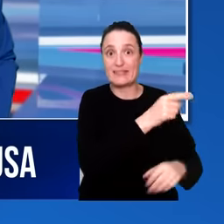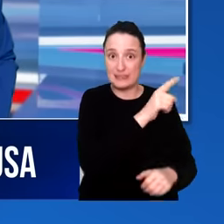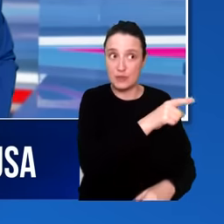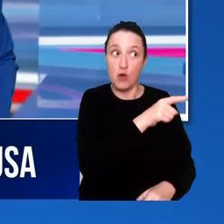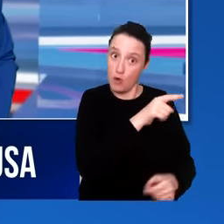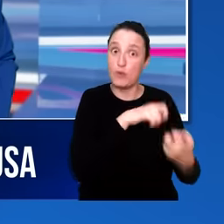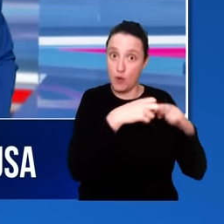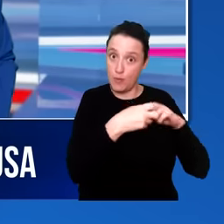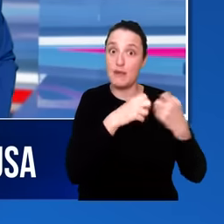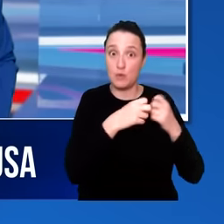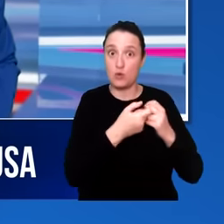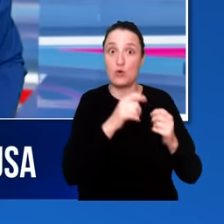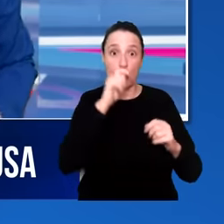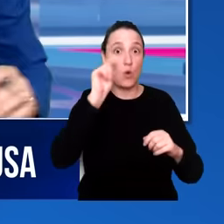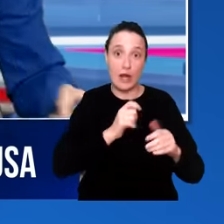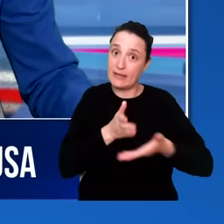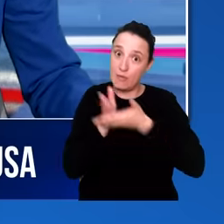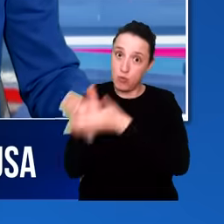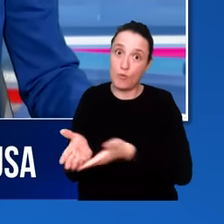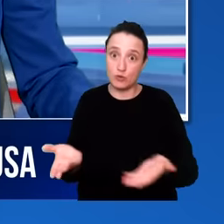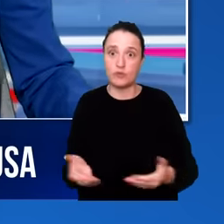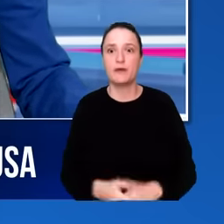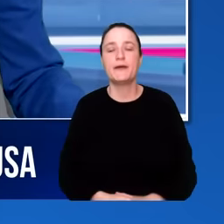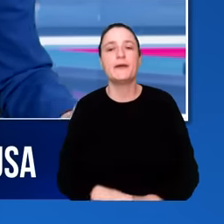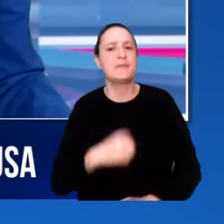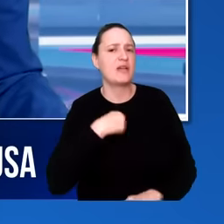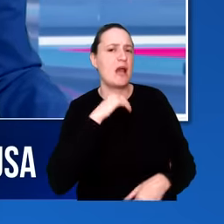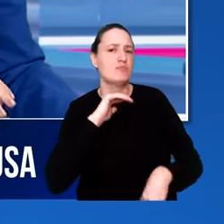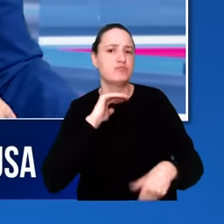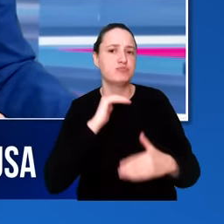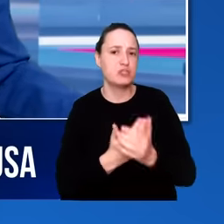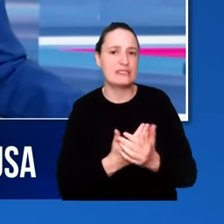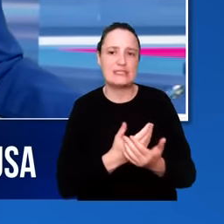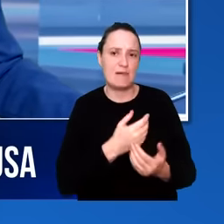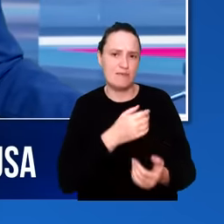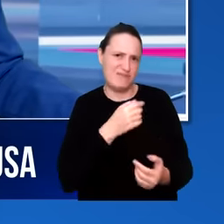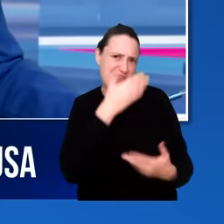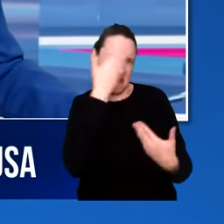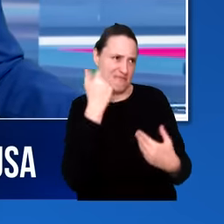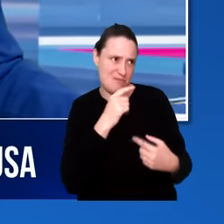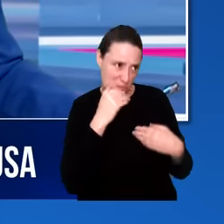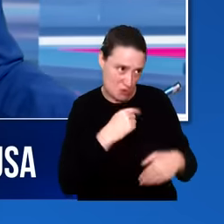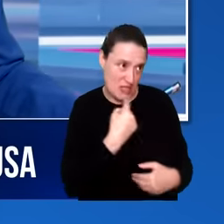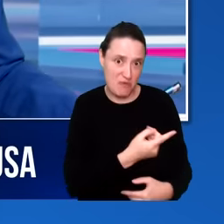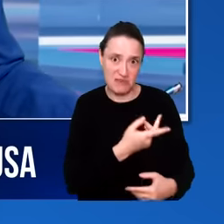dla Ukrainy. Więc... No ja przyznam szczerze, że nie wiem, czy można powiedzieć, że Stany Zjednoczone nie chcą pomagać